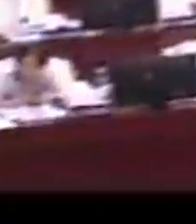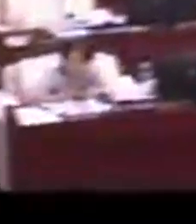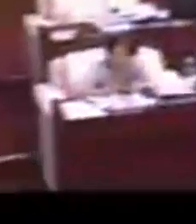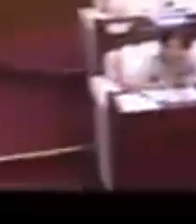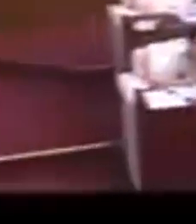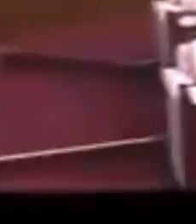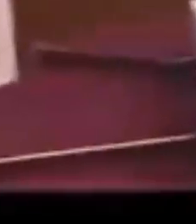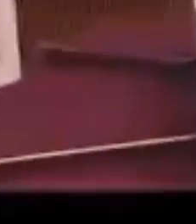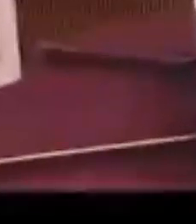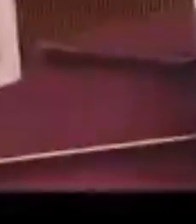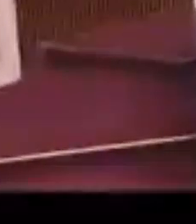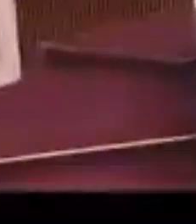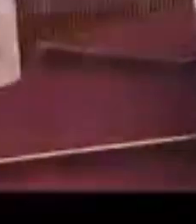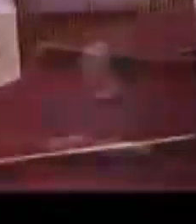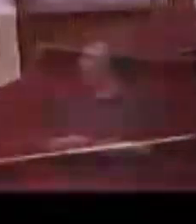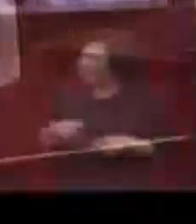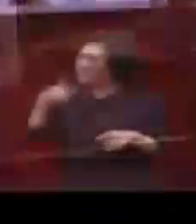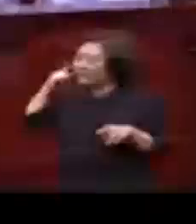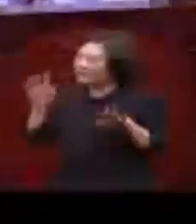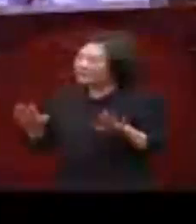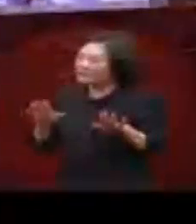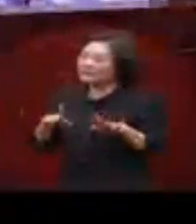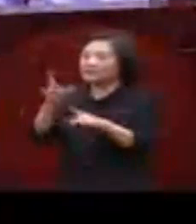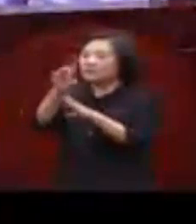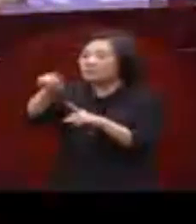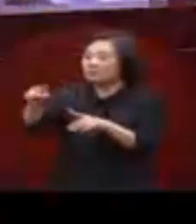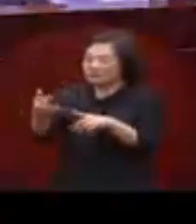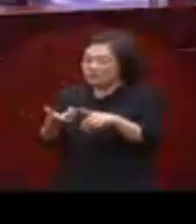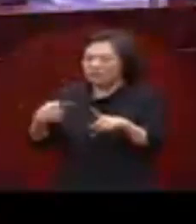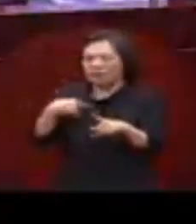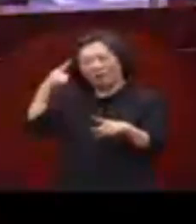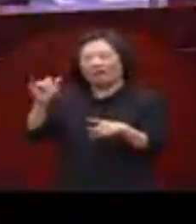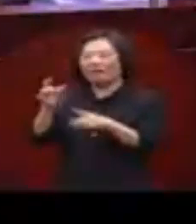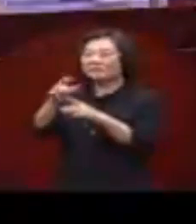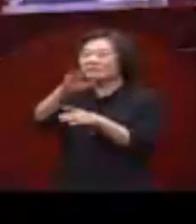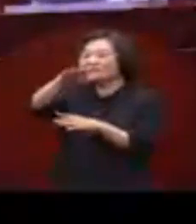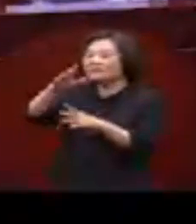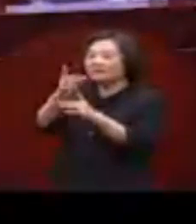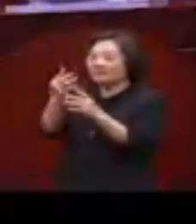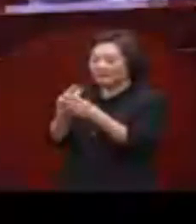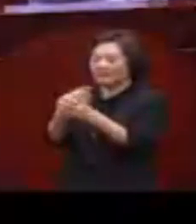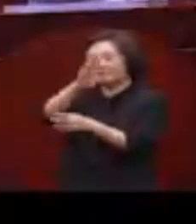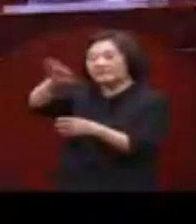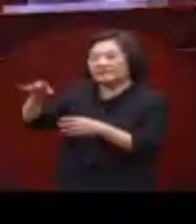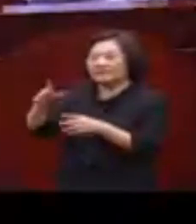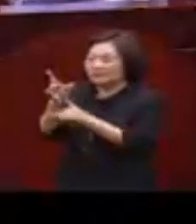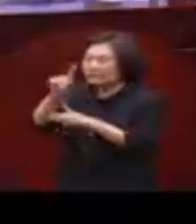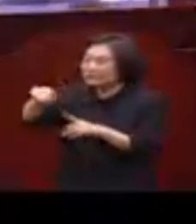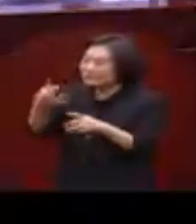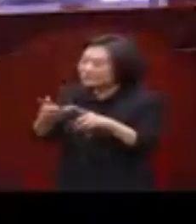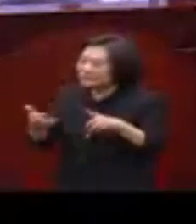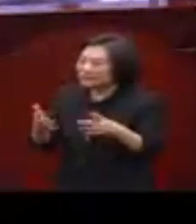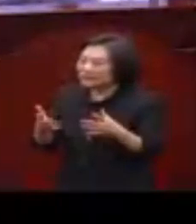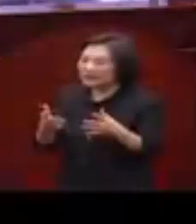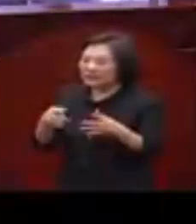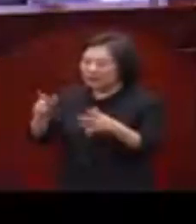农业休闲区，你知道吗？这个我们还在到现在为止，竹子湖还算是蛮成功的，只是说它一年不能只有赚那一个月。所以后面那